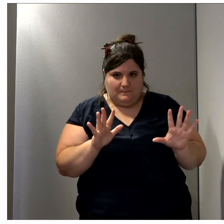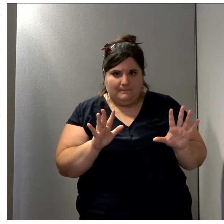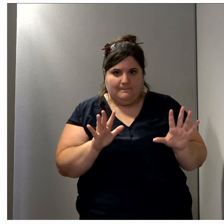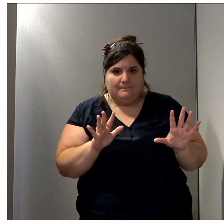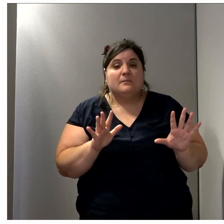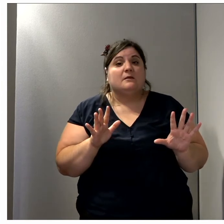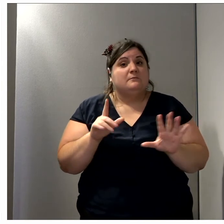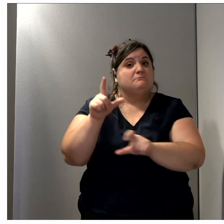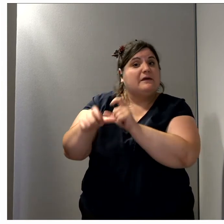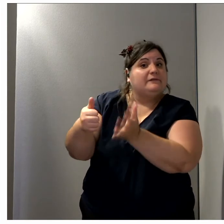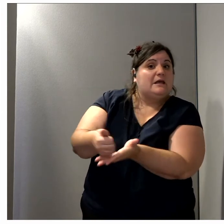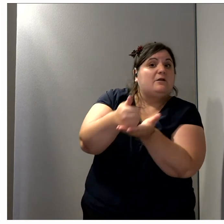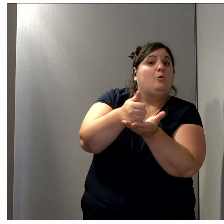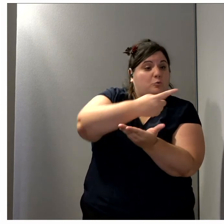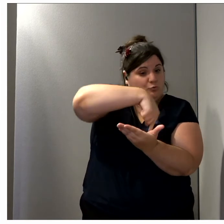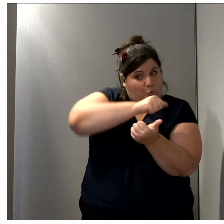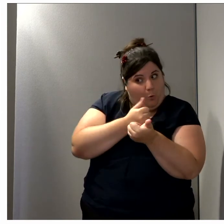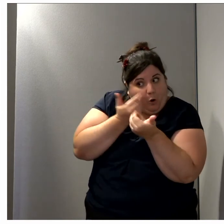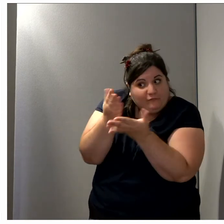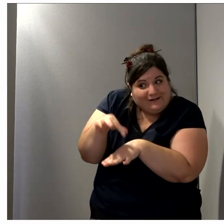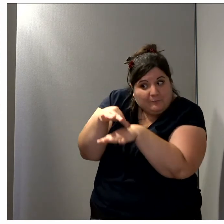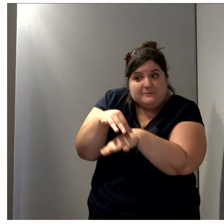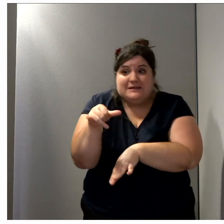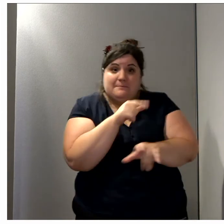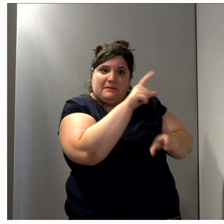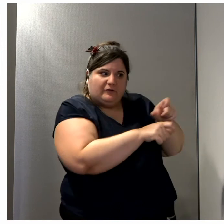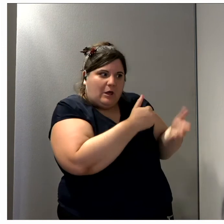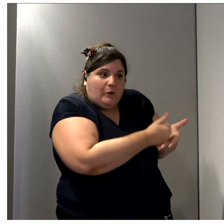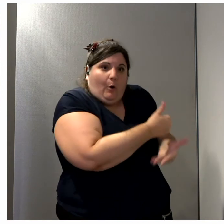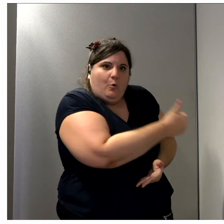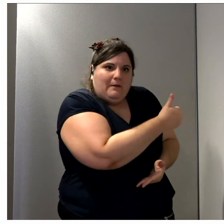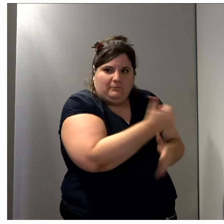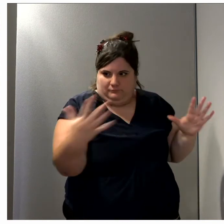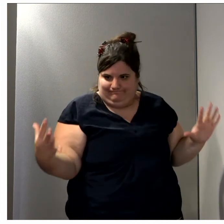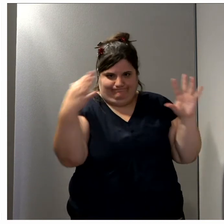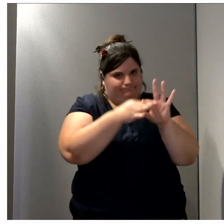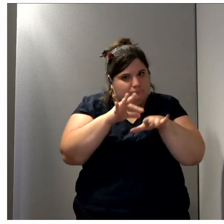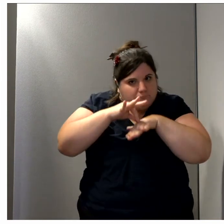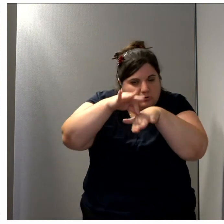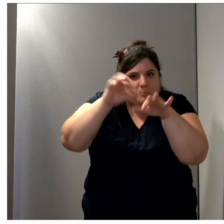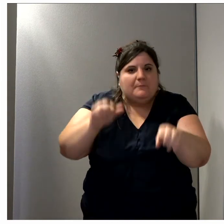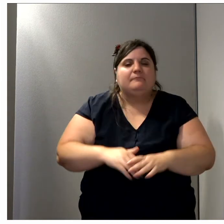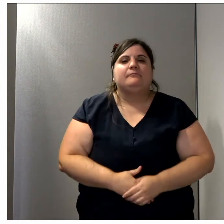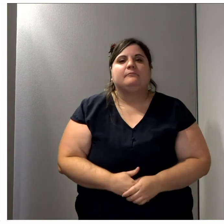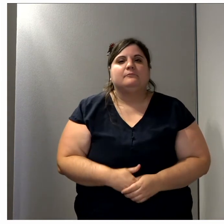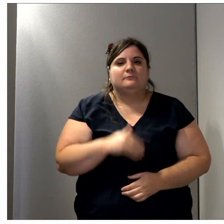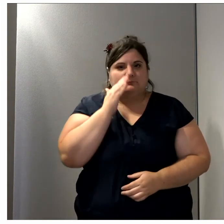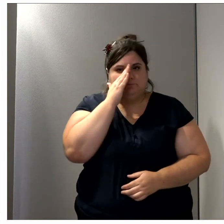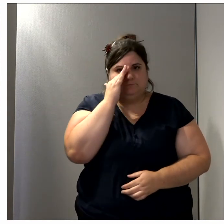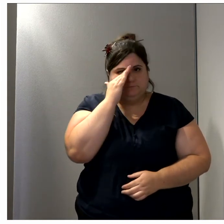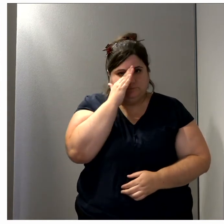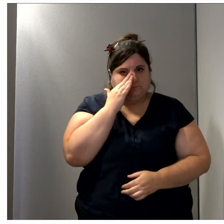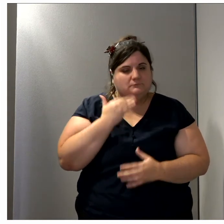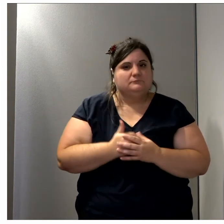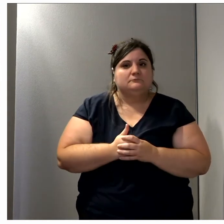d'offrir à des aidants un accompagnement par d'autres aidants. Et cela tout au long de leur parcours de vie,